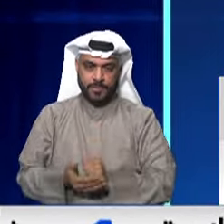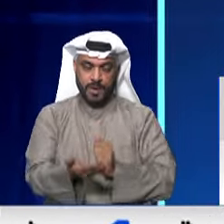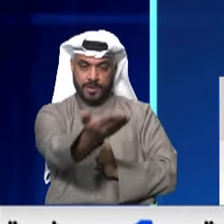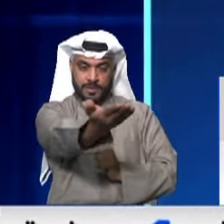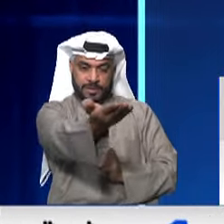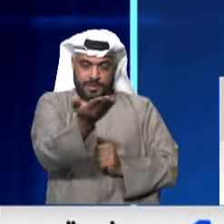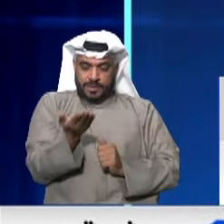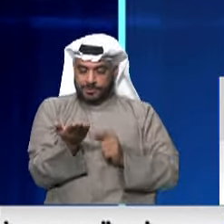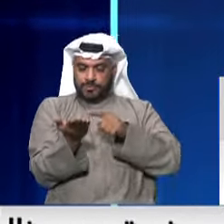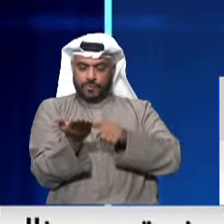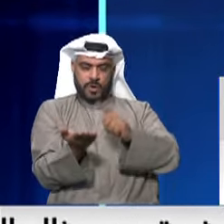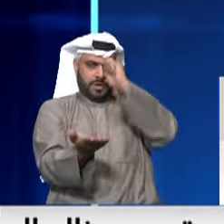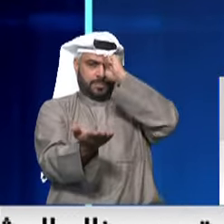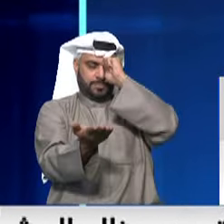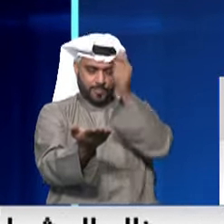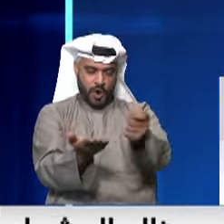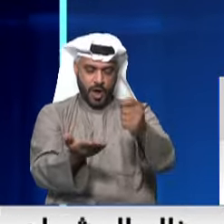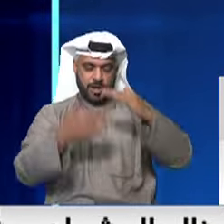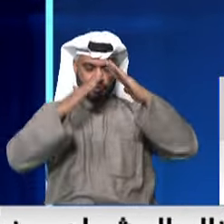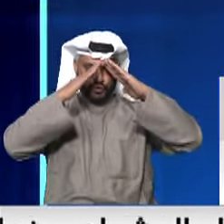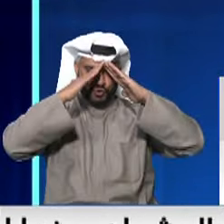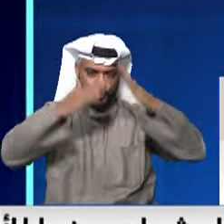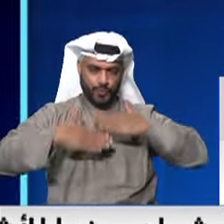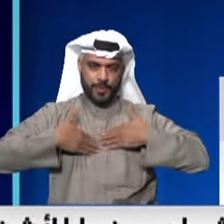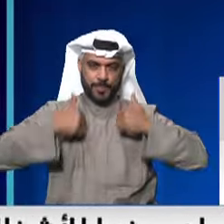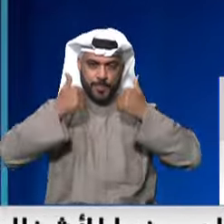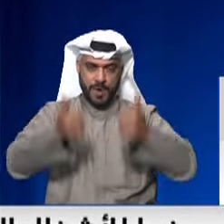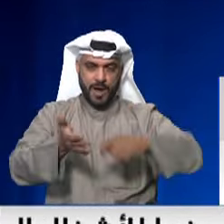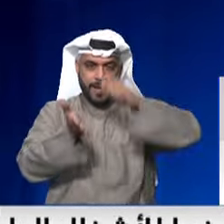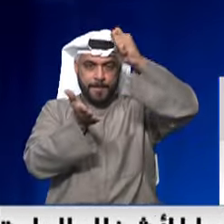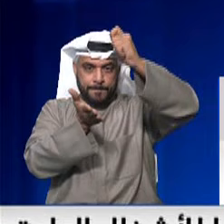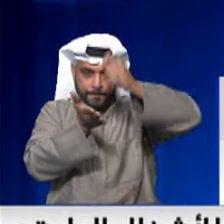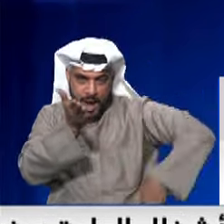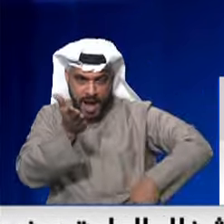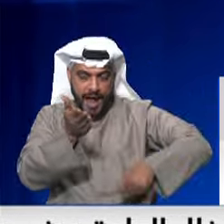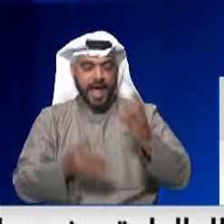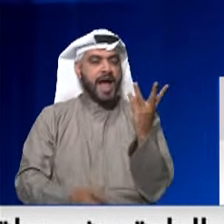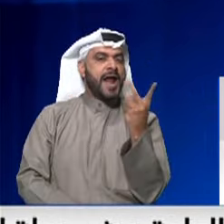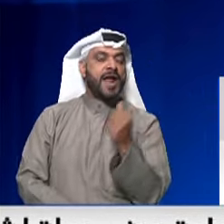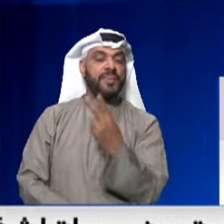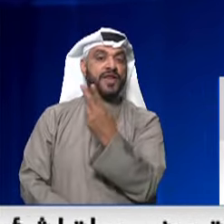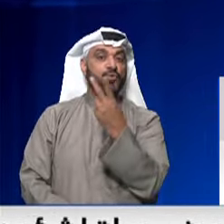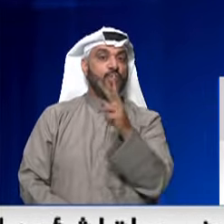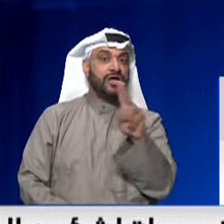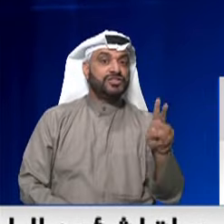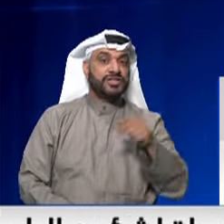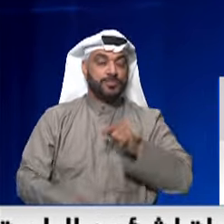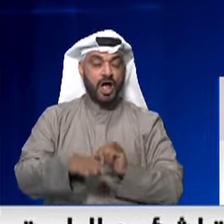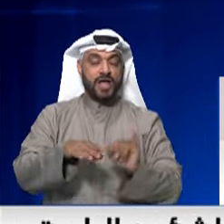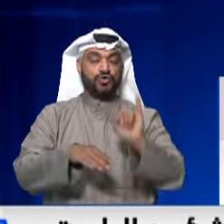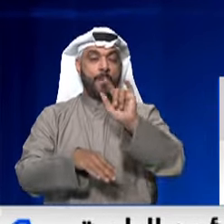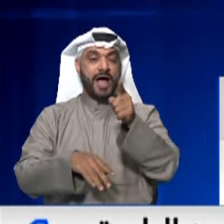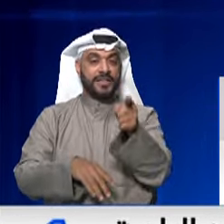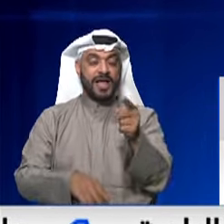العرفان والتقدير أمركم السامية الصادرة بتاريخ 22 من جماد الآخرة